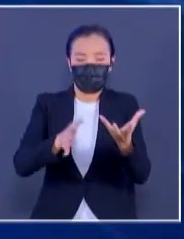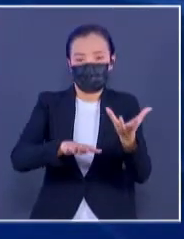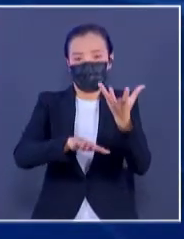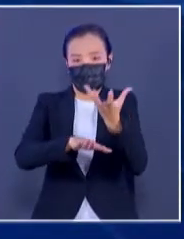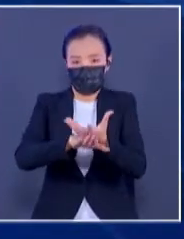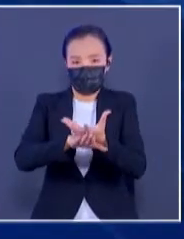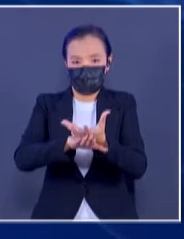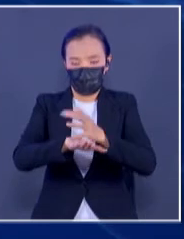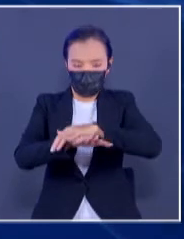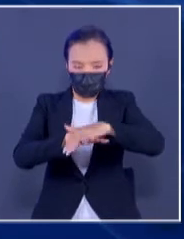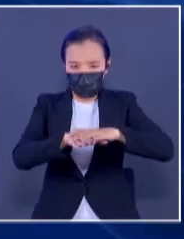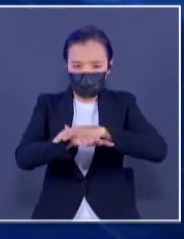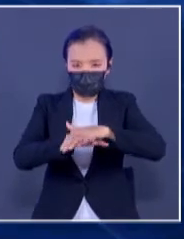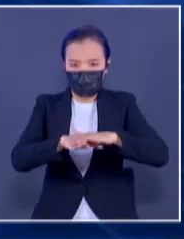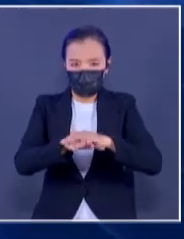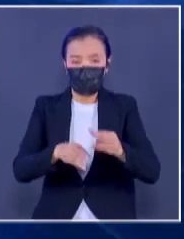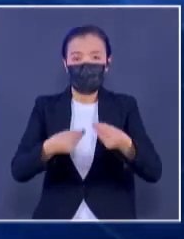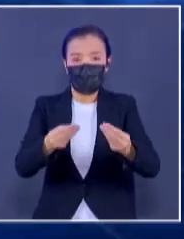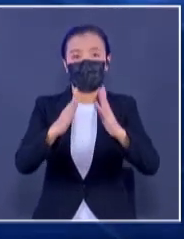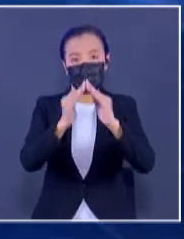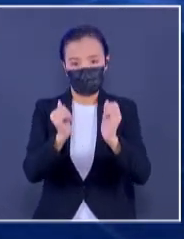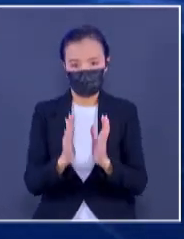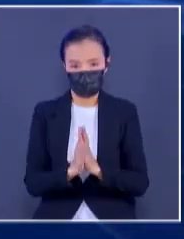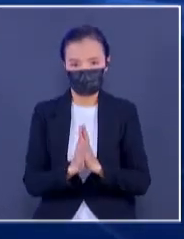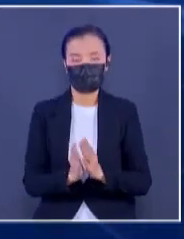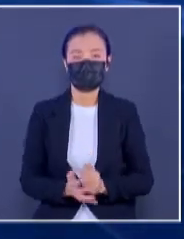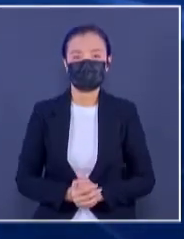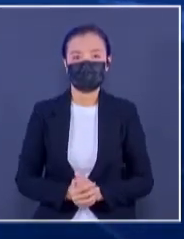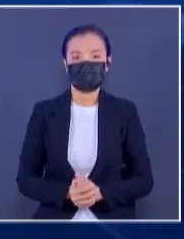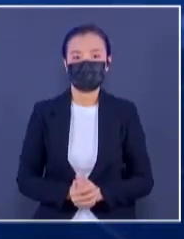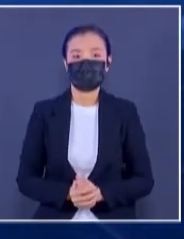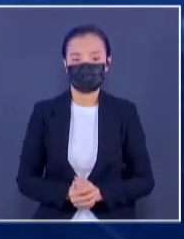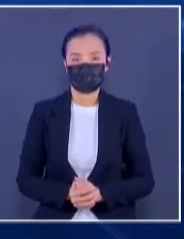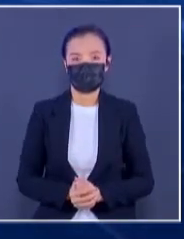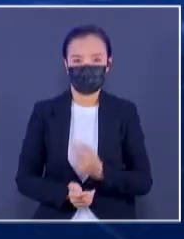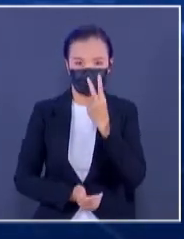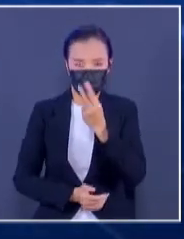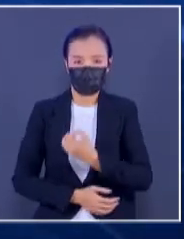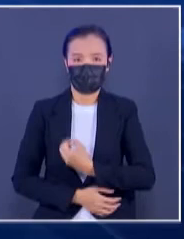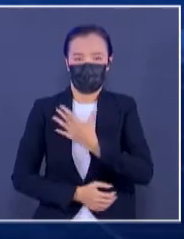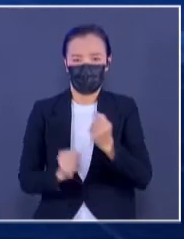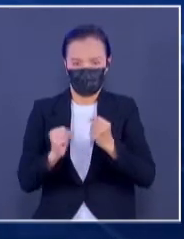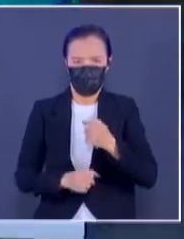าทำความสะอาดส่งมอบคืนให้กับวัดต่อไปนะครับ หลายคนเจอแบบนี้ก็ตกใจนะคะ